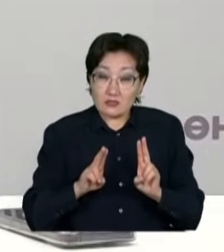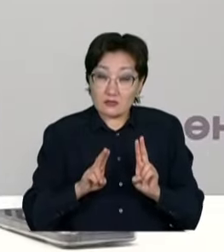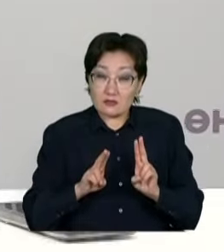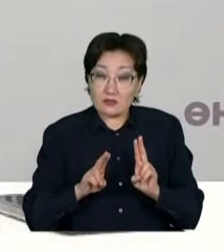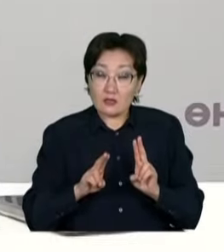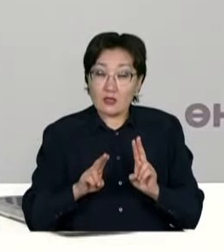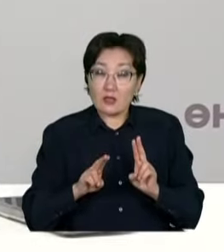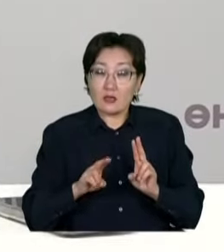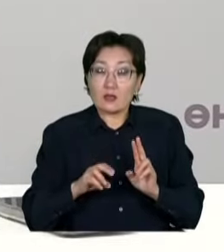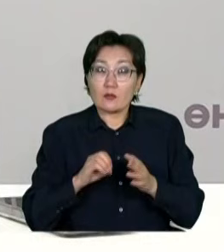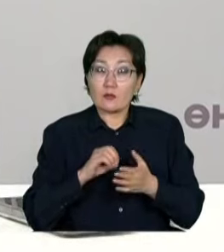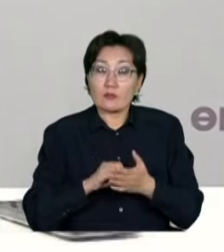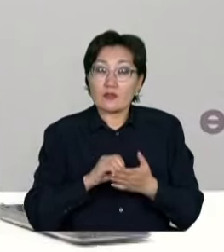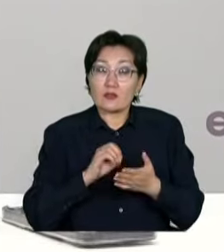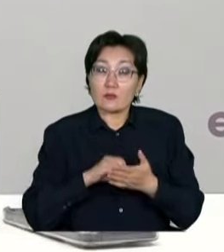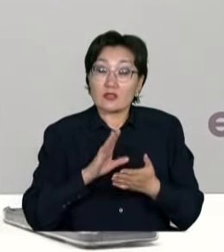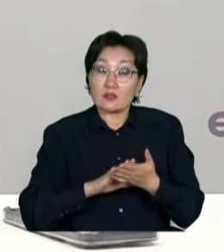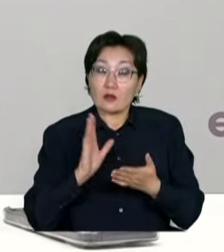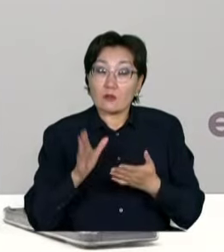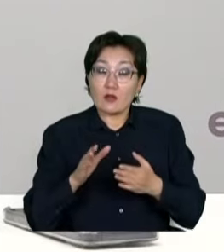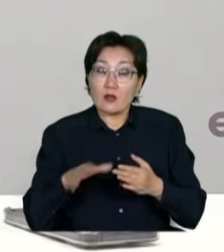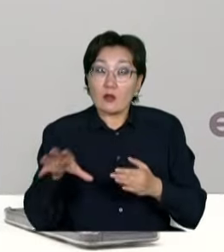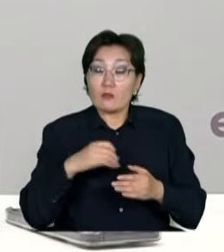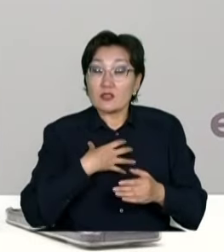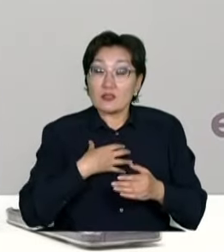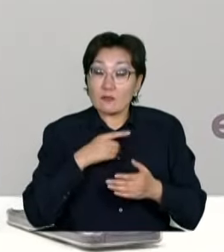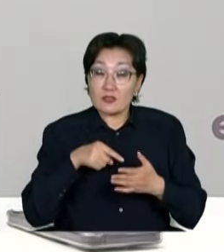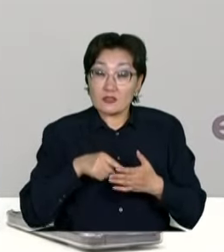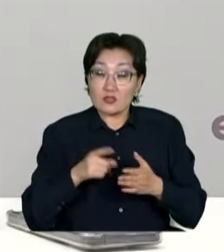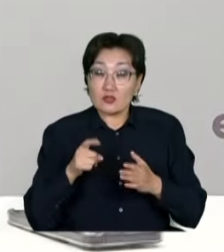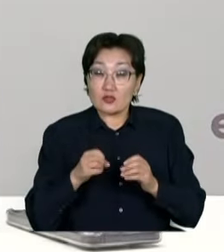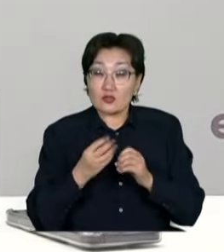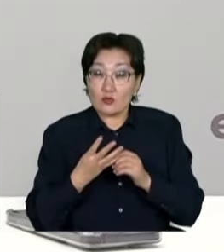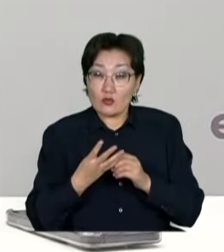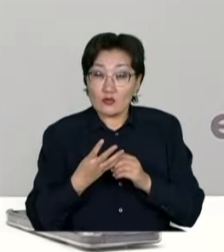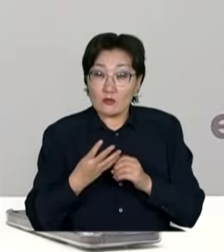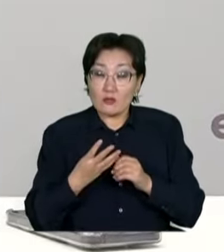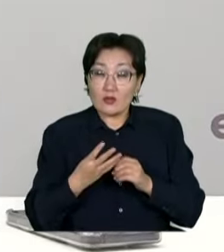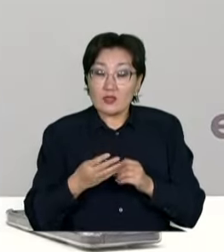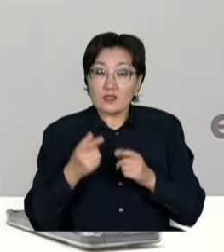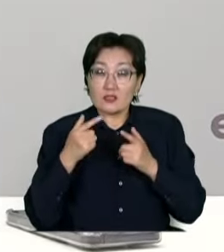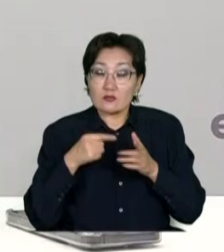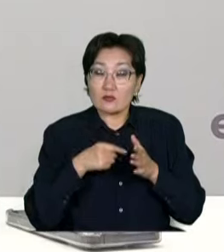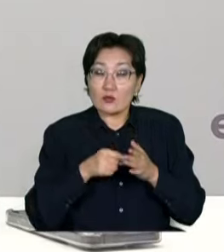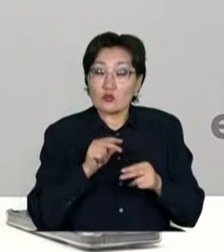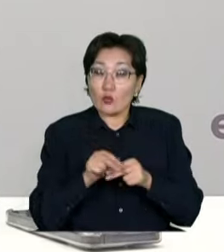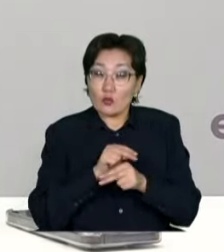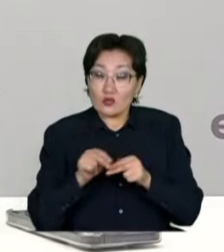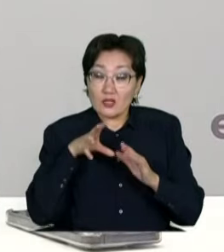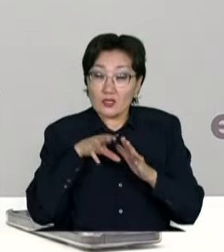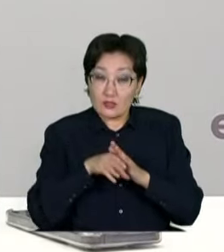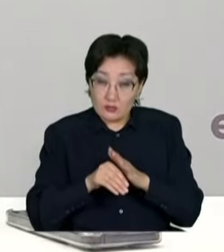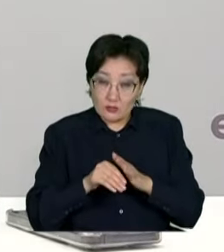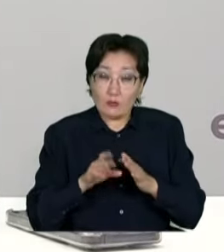нормалары анықталады. О, енді барлық көкейтесті мәселерге 114 ескерту жаға толықтыру болды